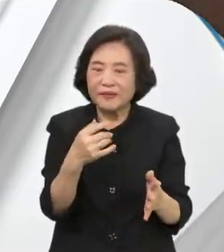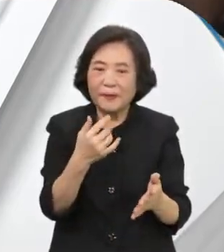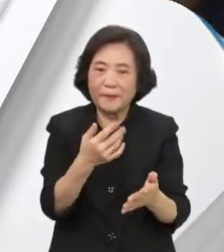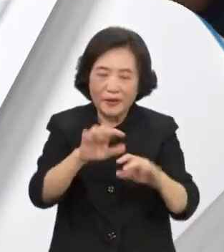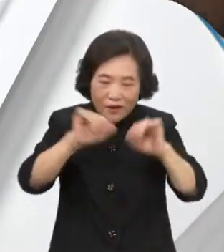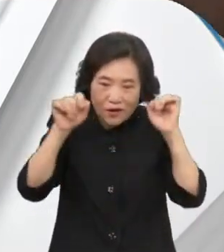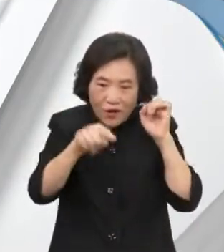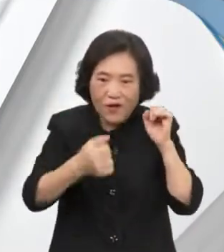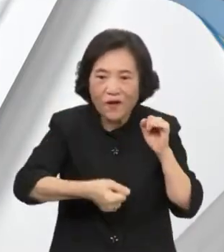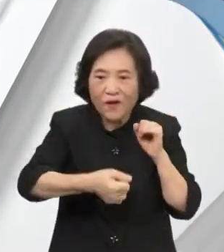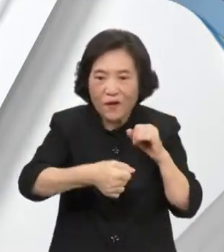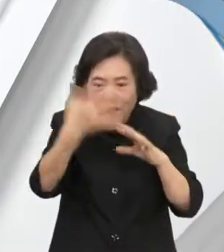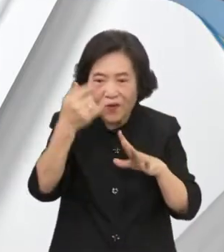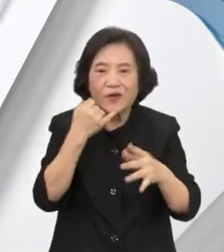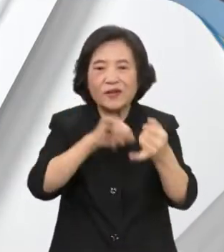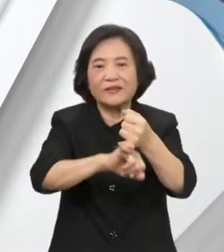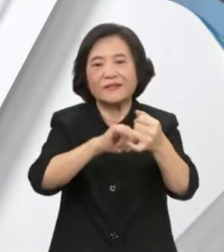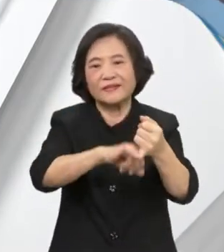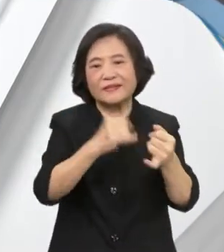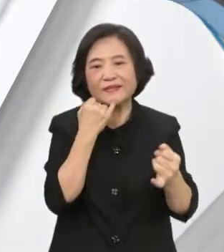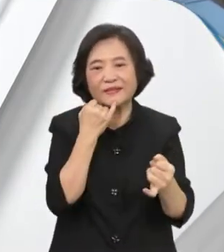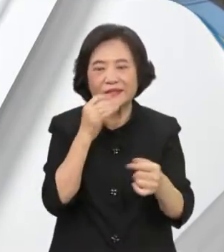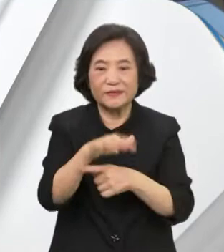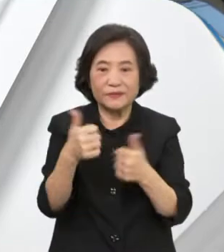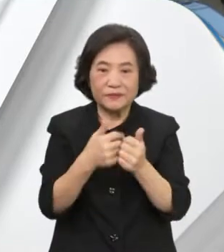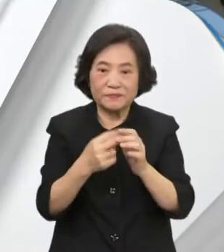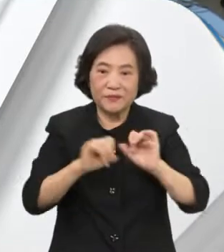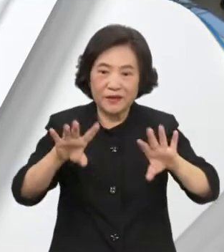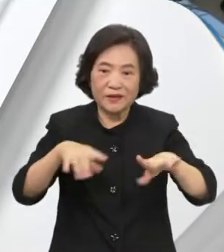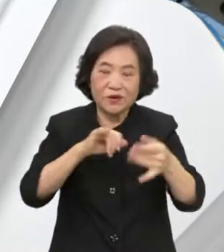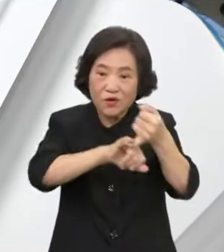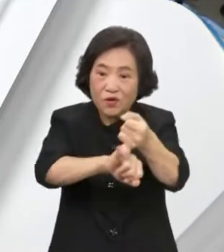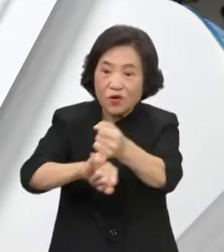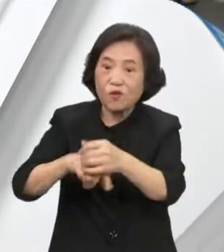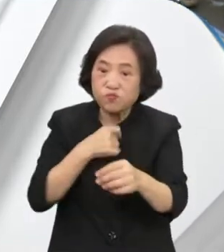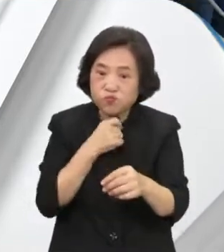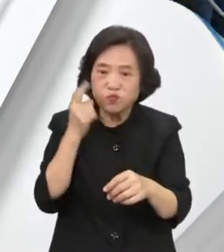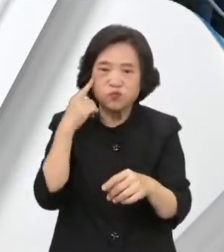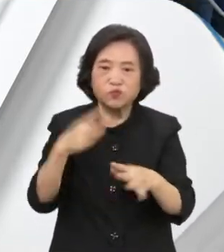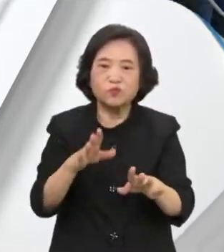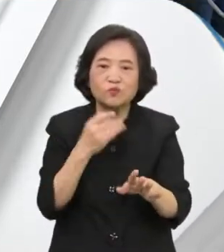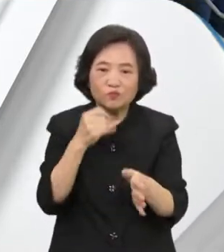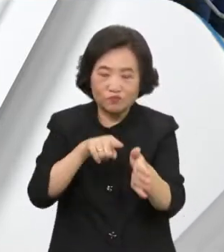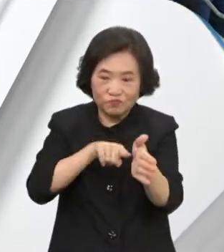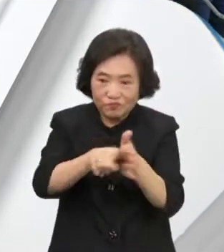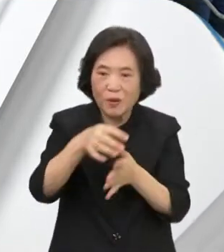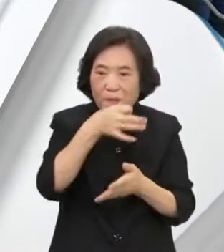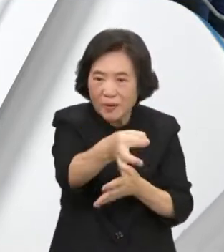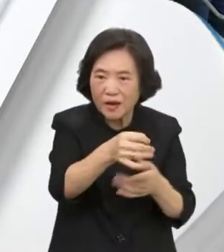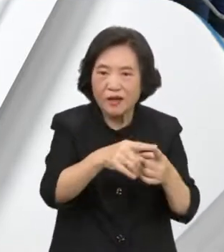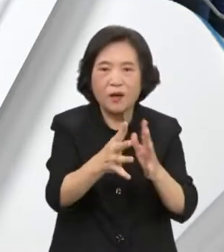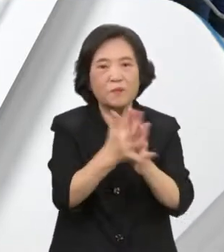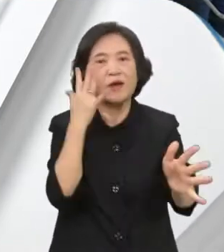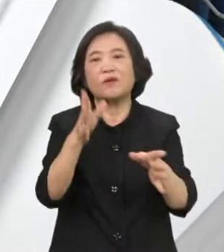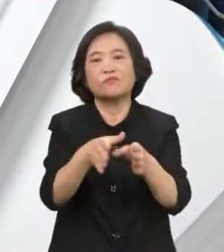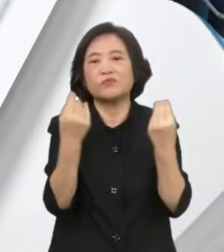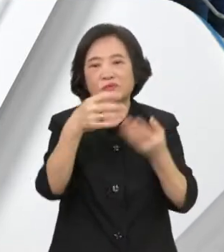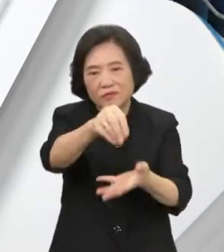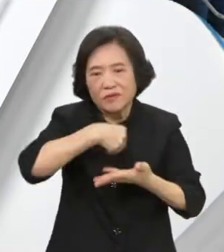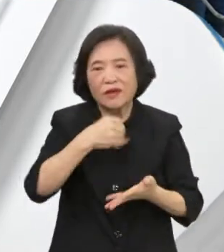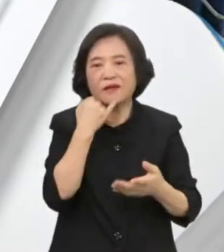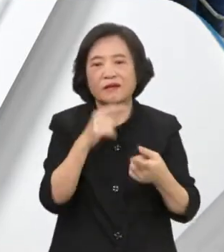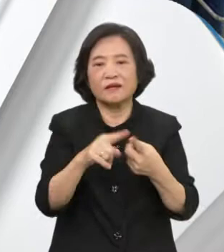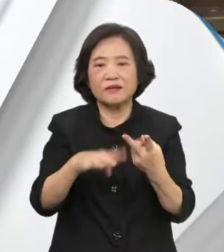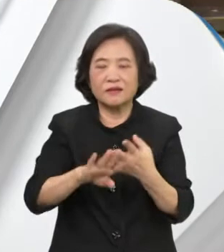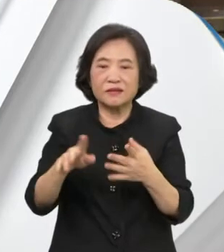可以去预定。 农会讲，两下田青菜果子乡个民众除了做在许多吃小站，唔是摆列个纳货，